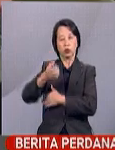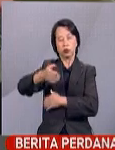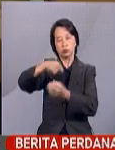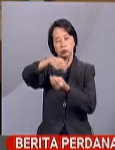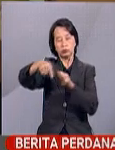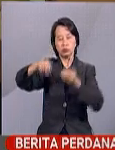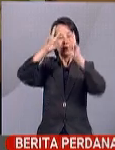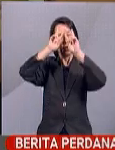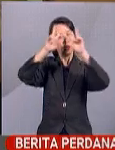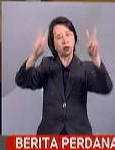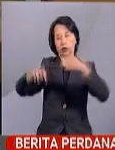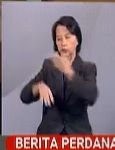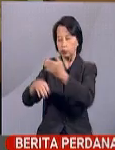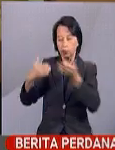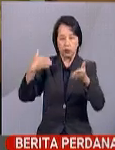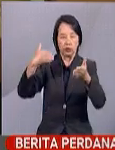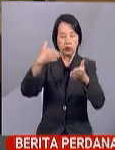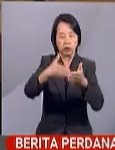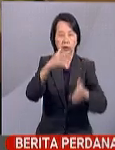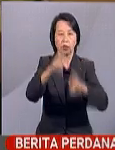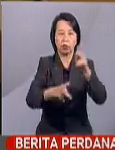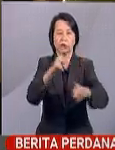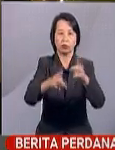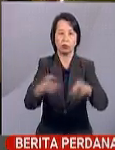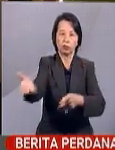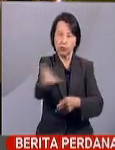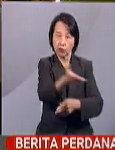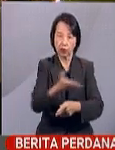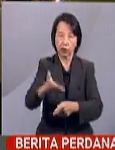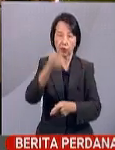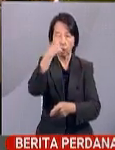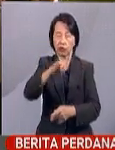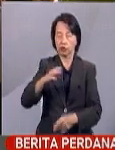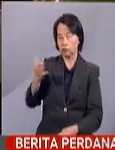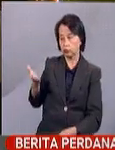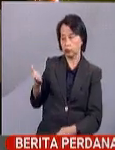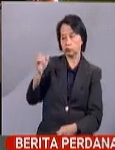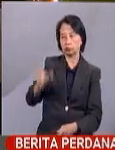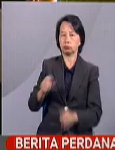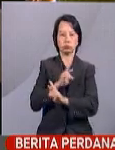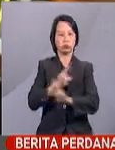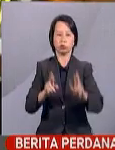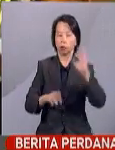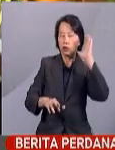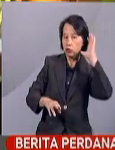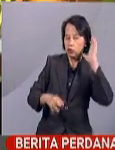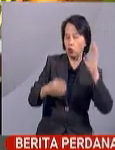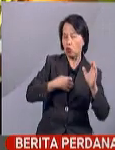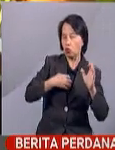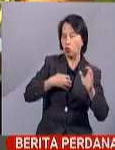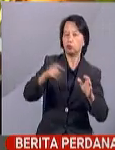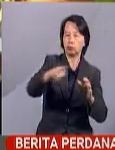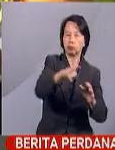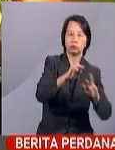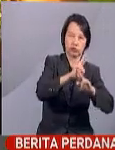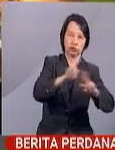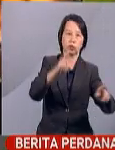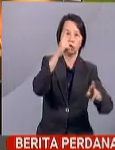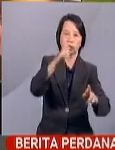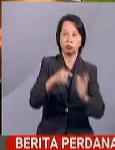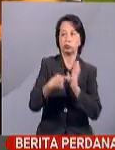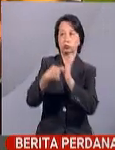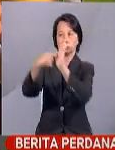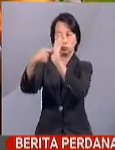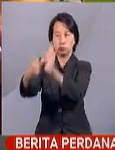Wow beliau mendekati golongan warga Ponorogo bagi beliau bersedia mendengar keluhan warga pada Oke untuk